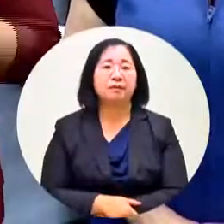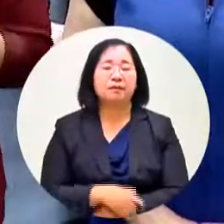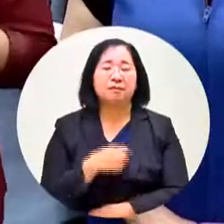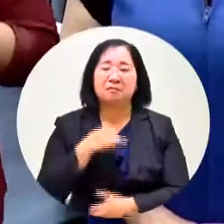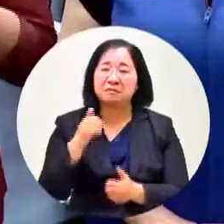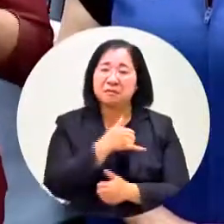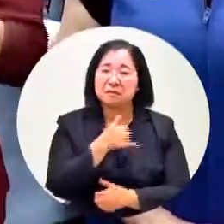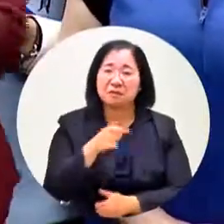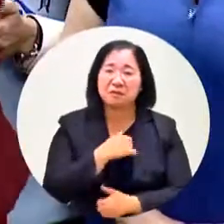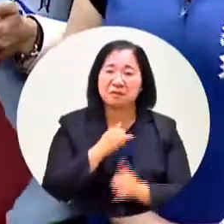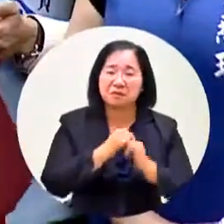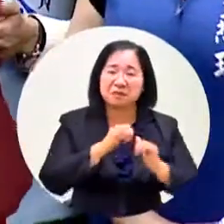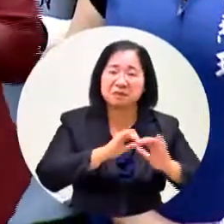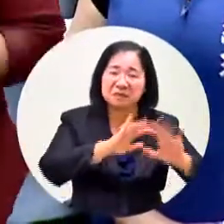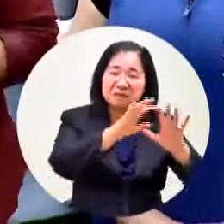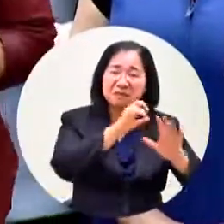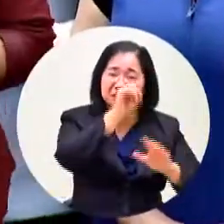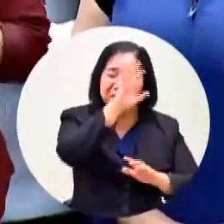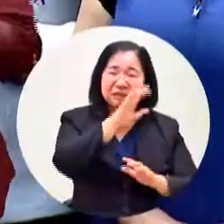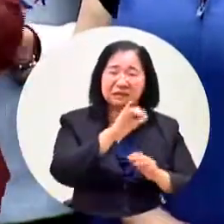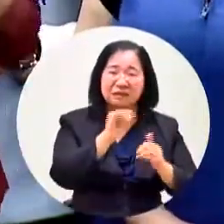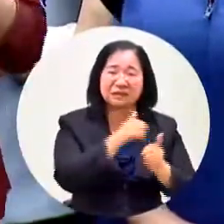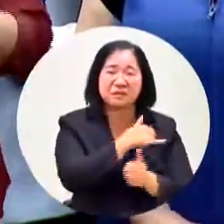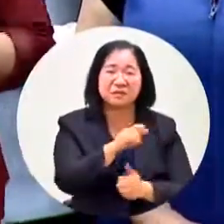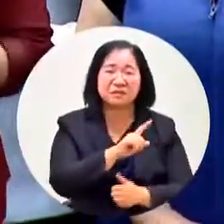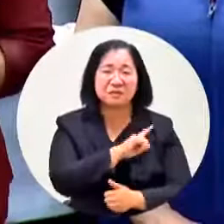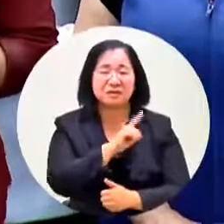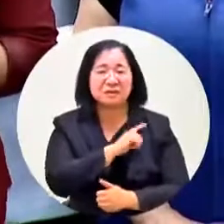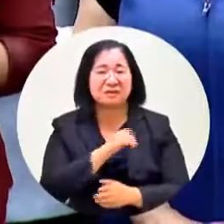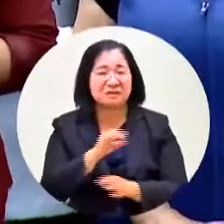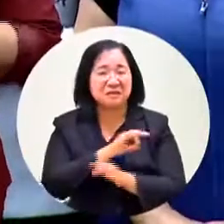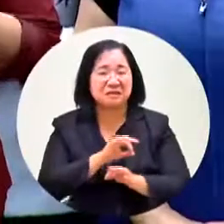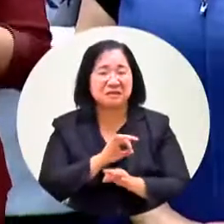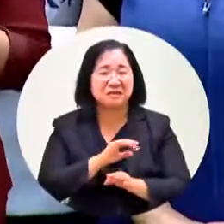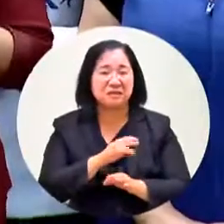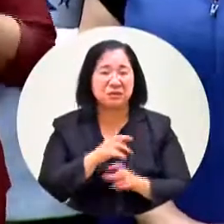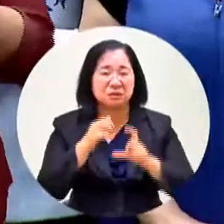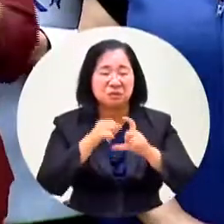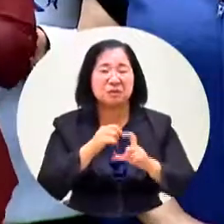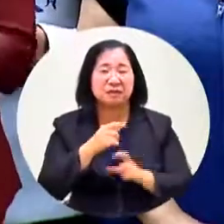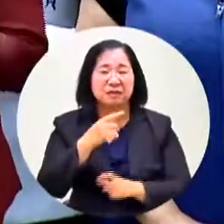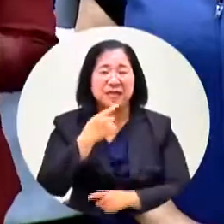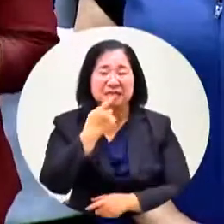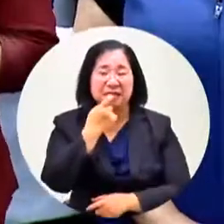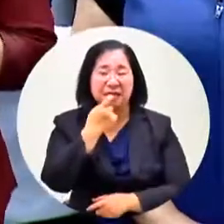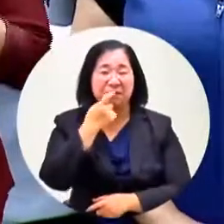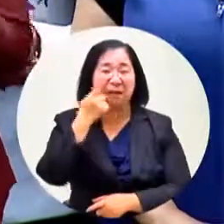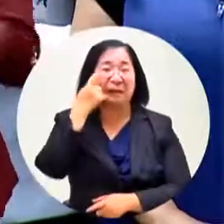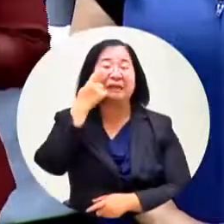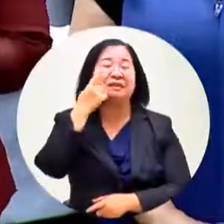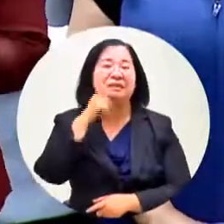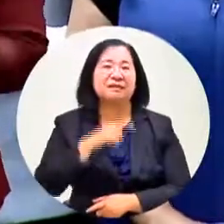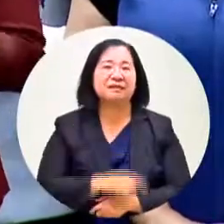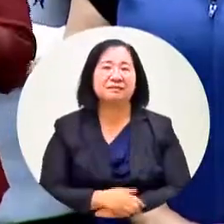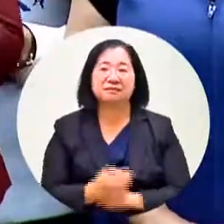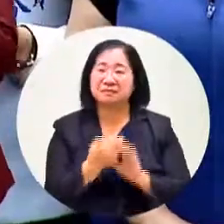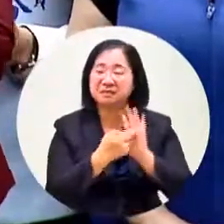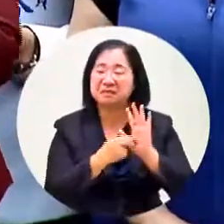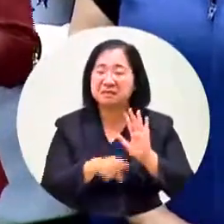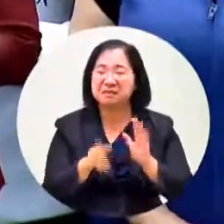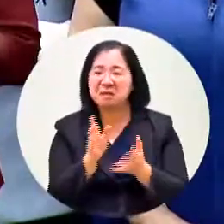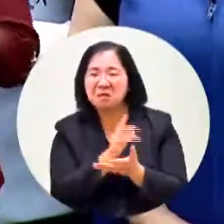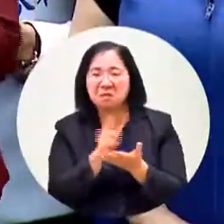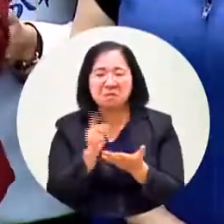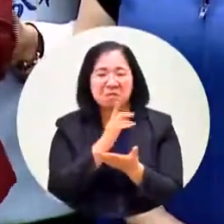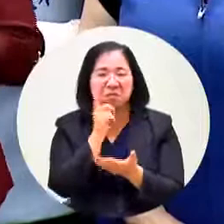政监督我们市政政策，能够为市民把关的一个场所，不是让其他人在这边任